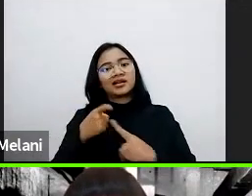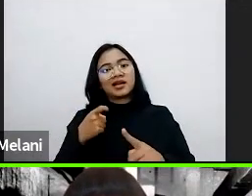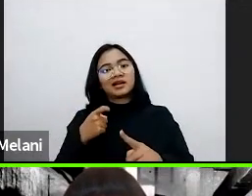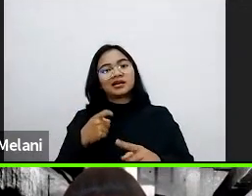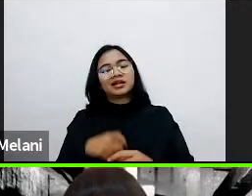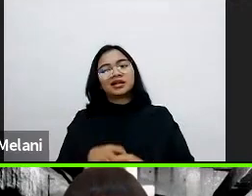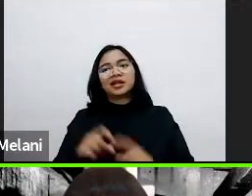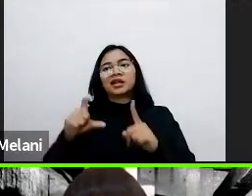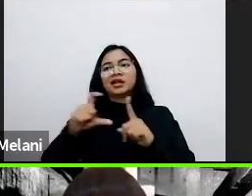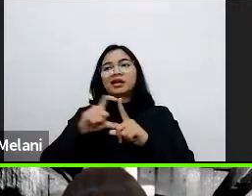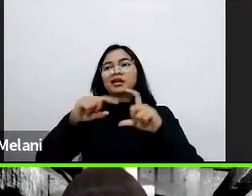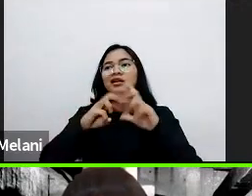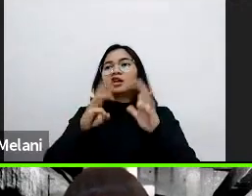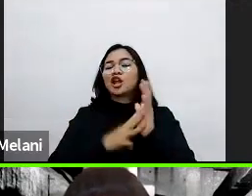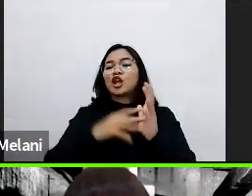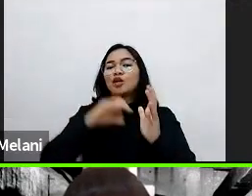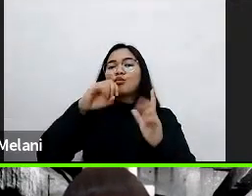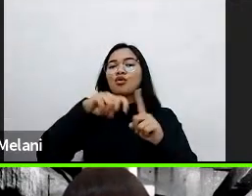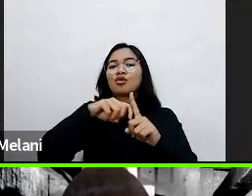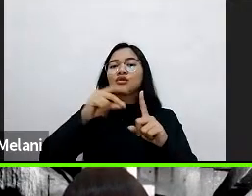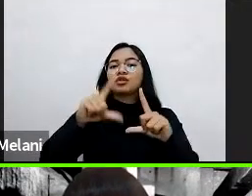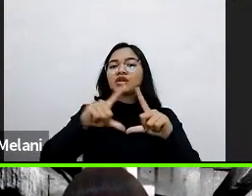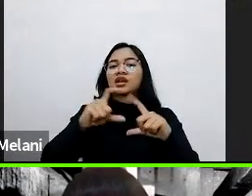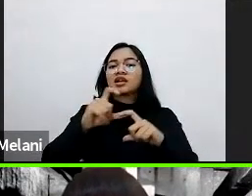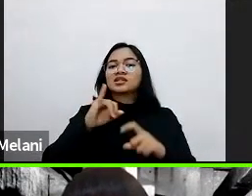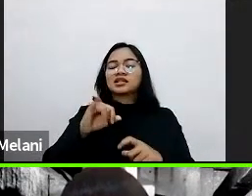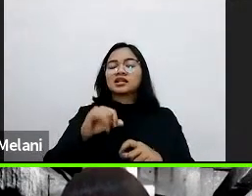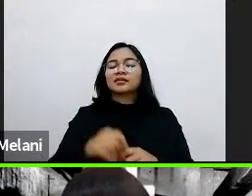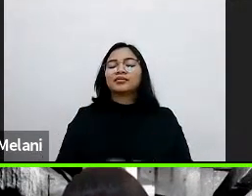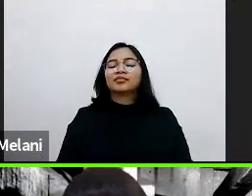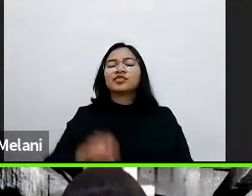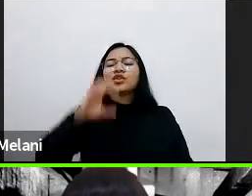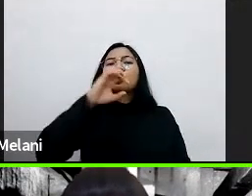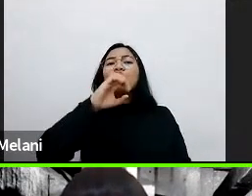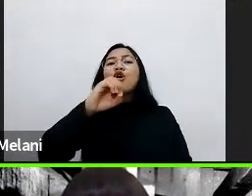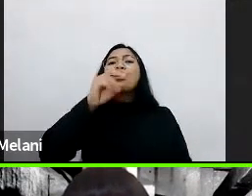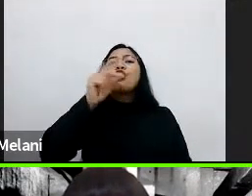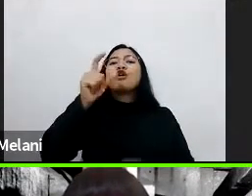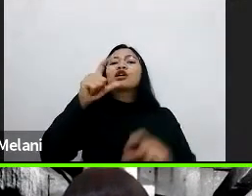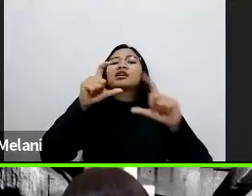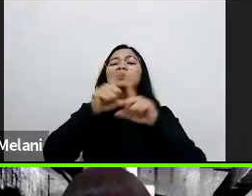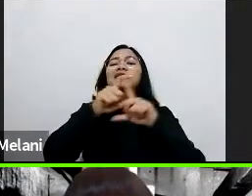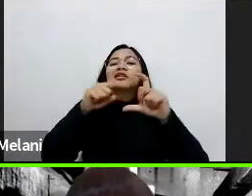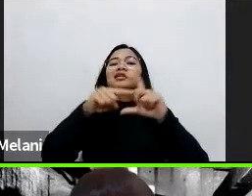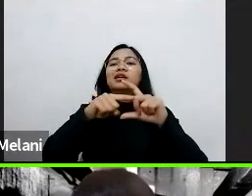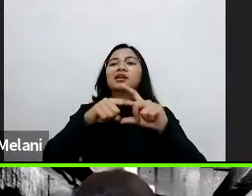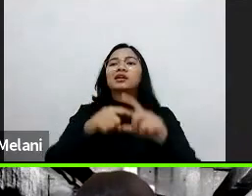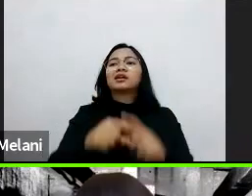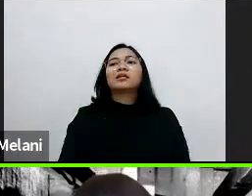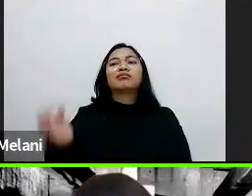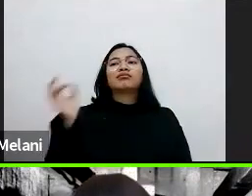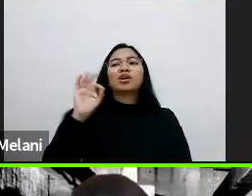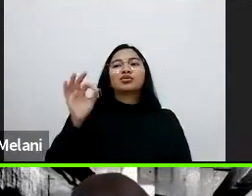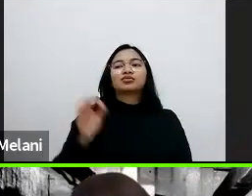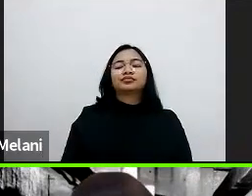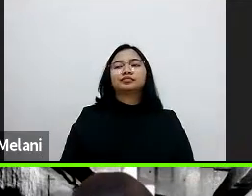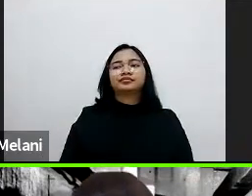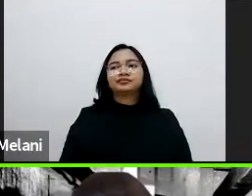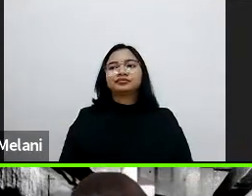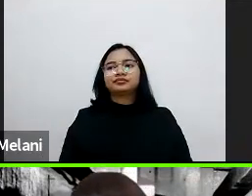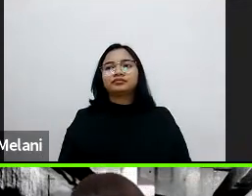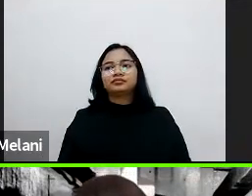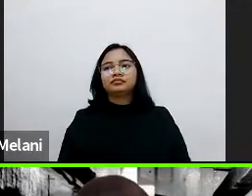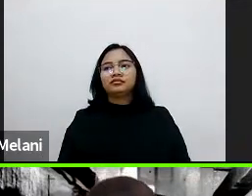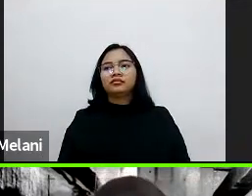memuja, sangat fetish ya terhadap pendekatan data kuantitatif dengan cara yang sangat